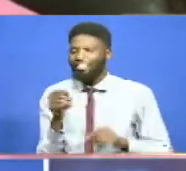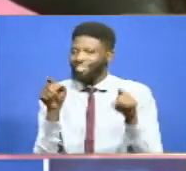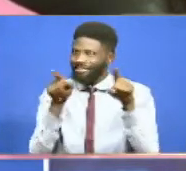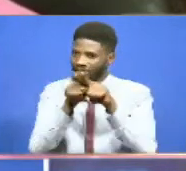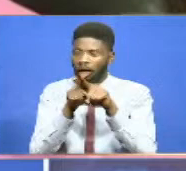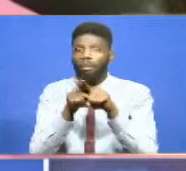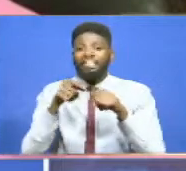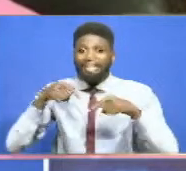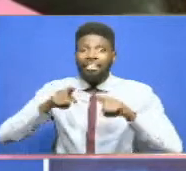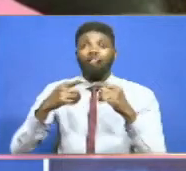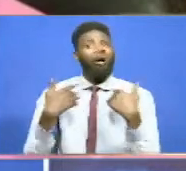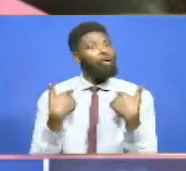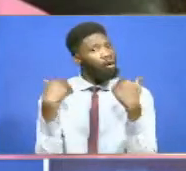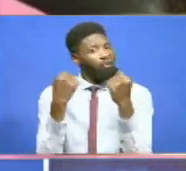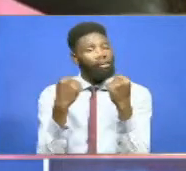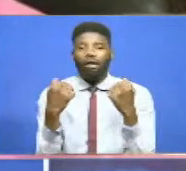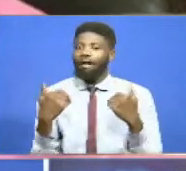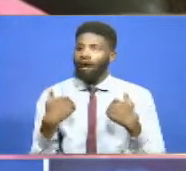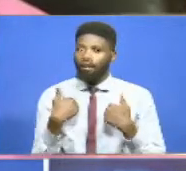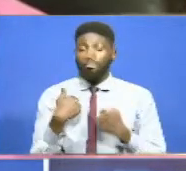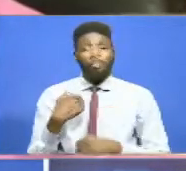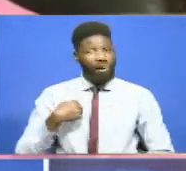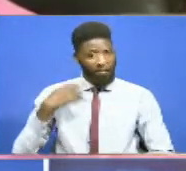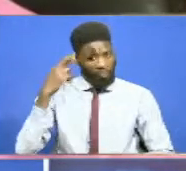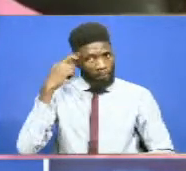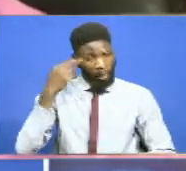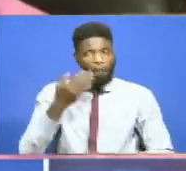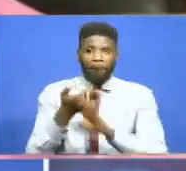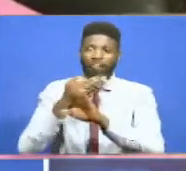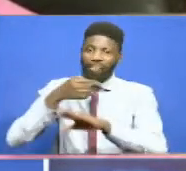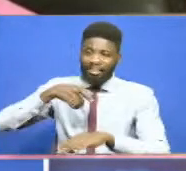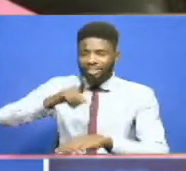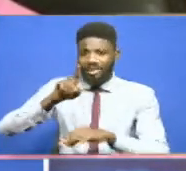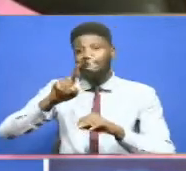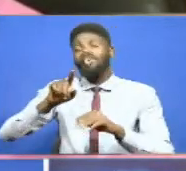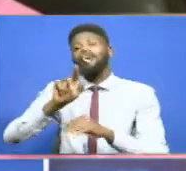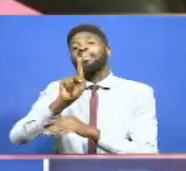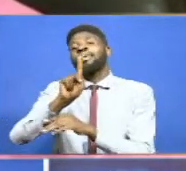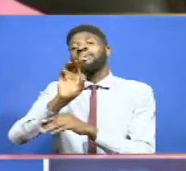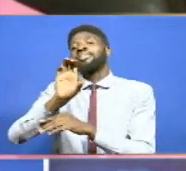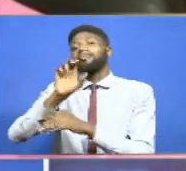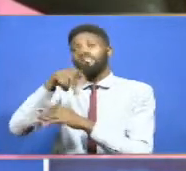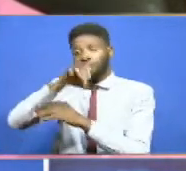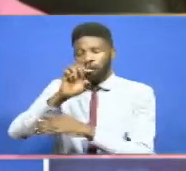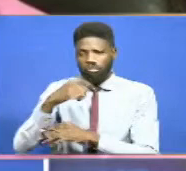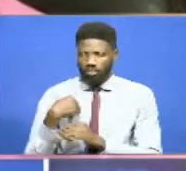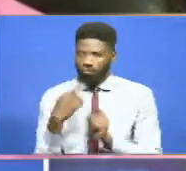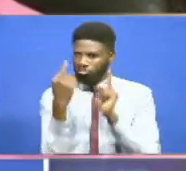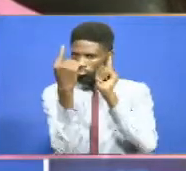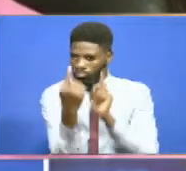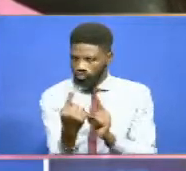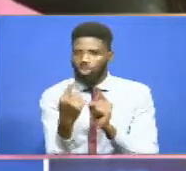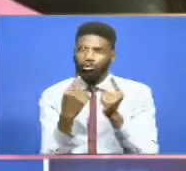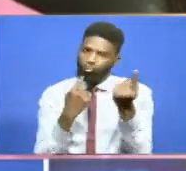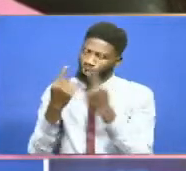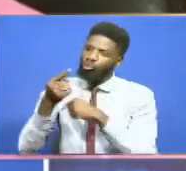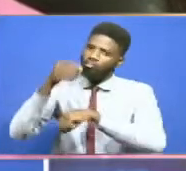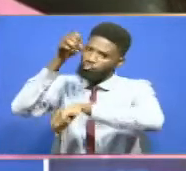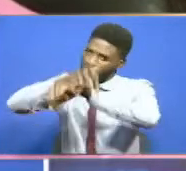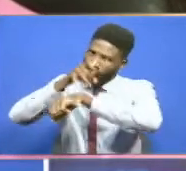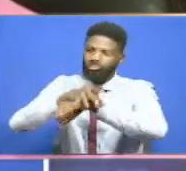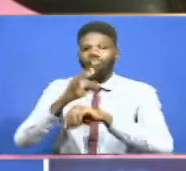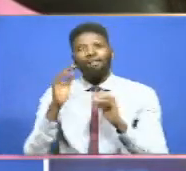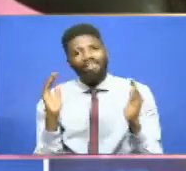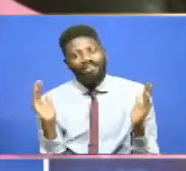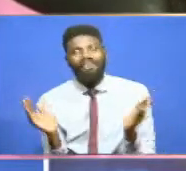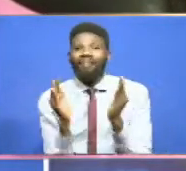very courageous. I remember even before she sat for her KCP, I had a talk with her, and I was encouraging her that